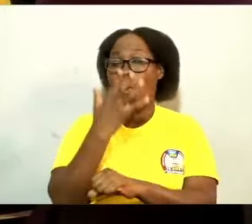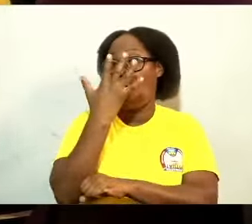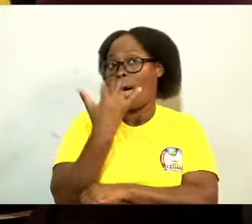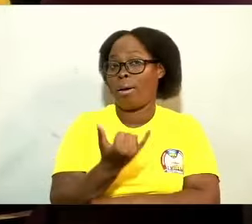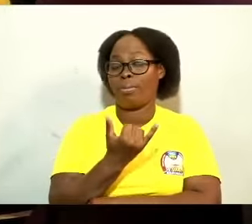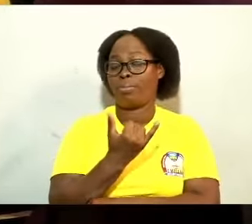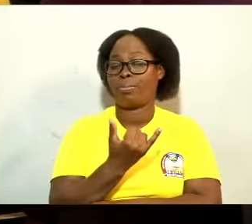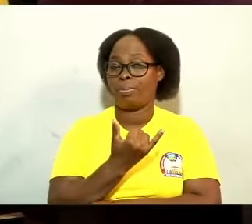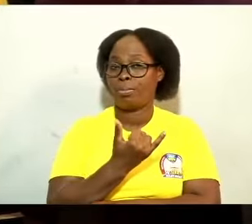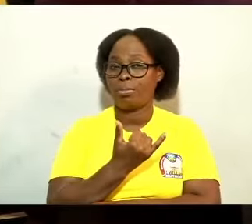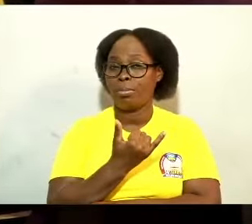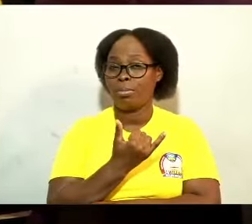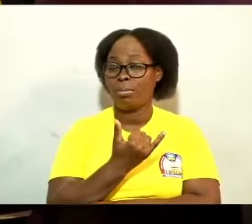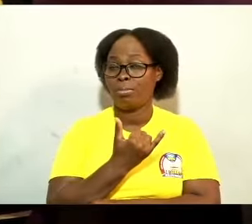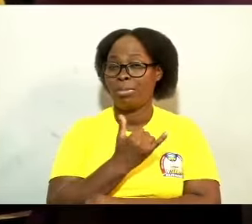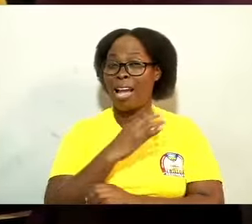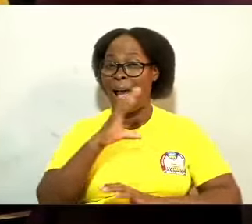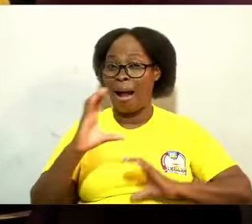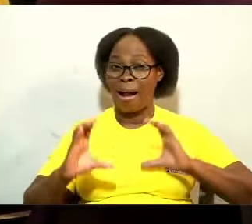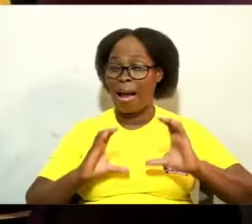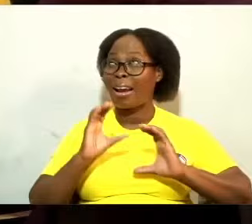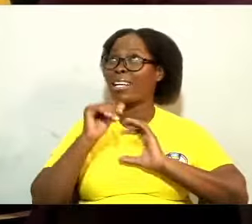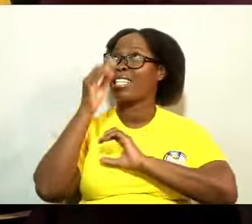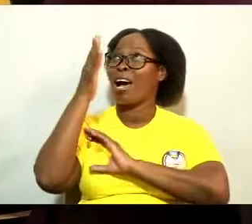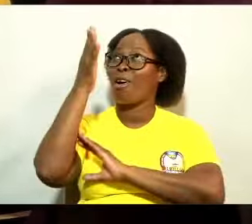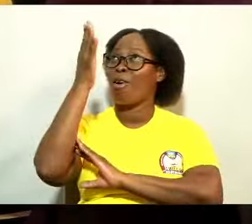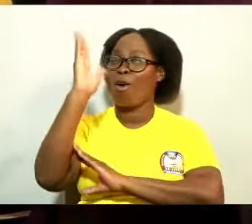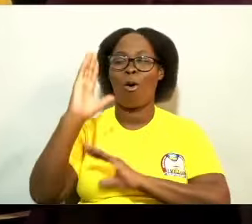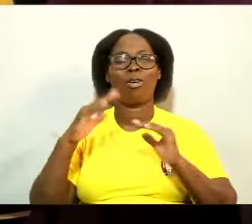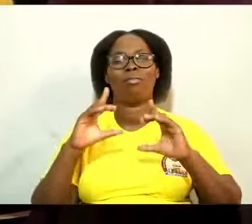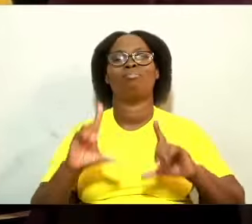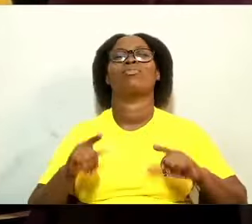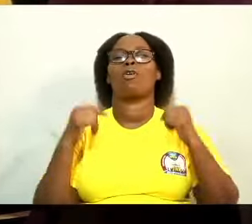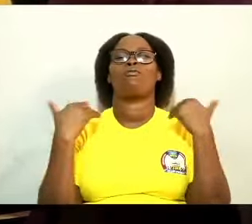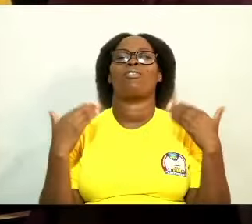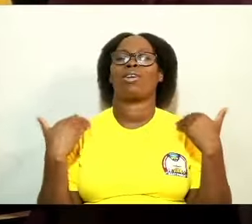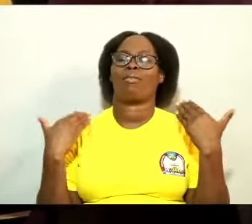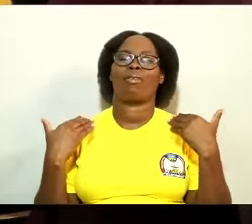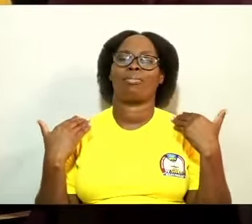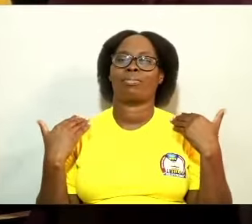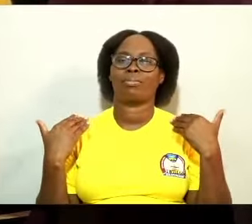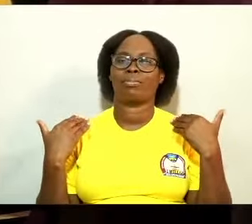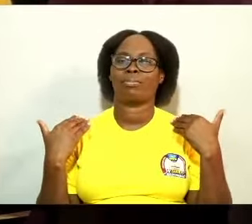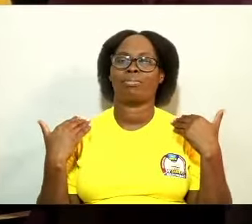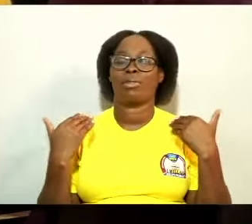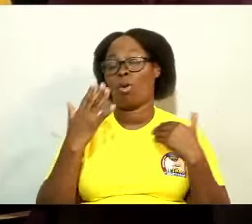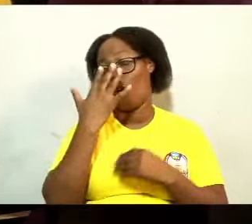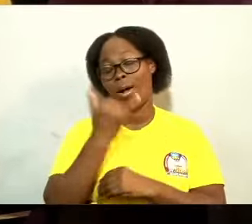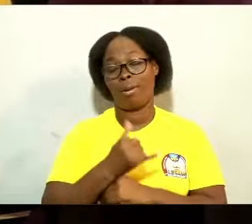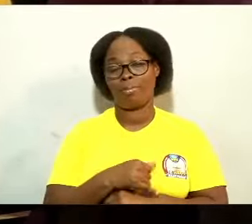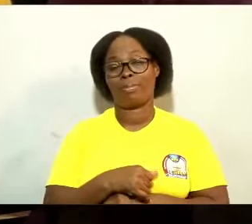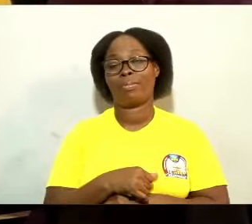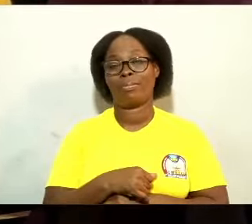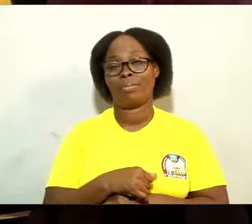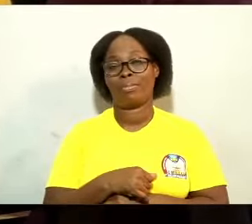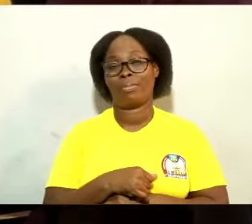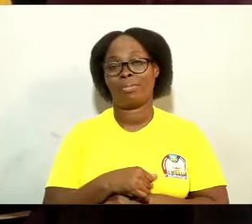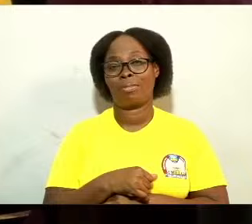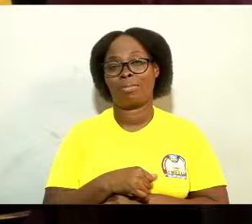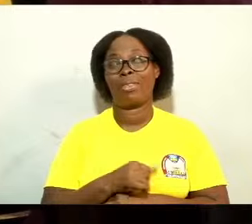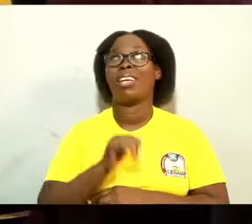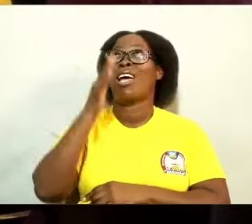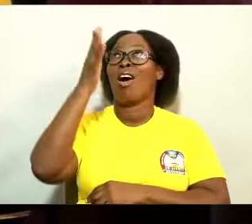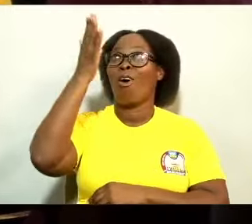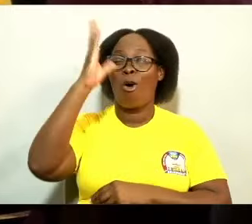nini? Tabia ya Mungu ni ya milele. Kwa nini? Mungu